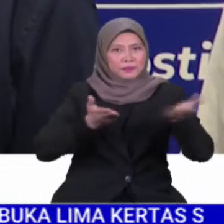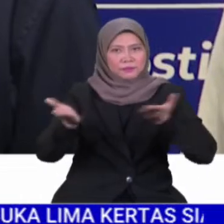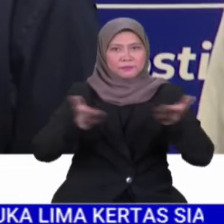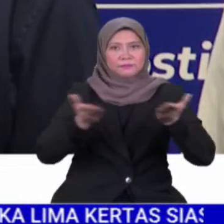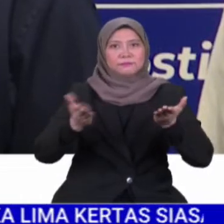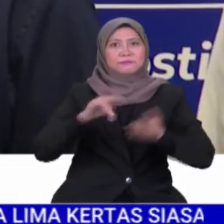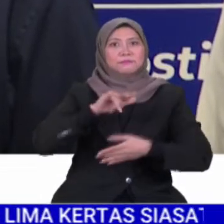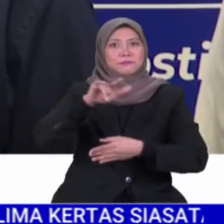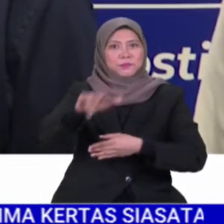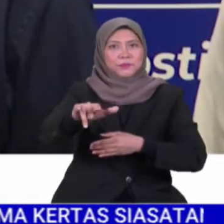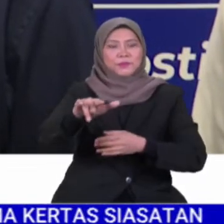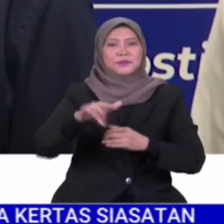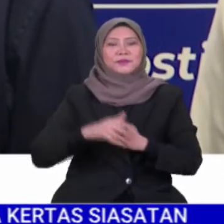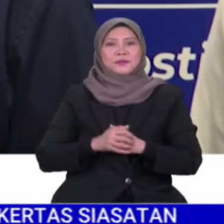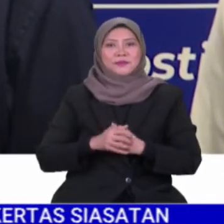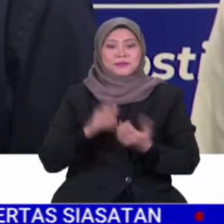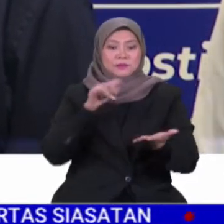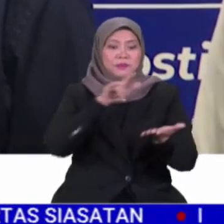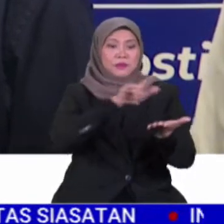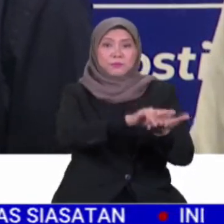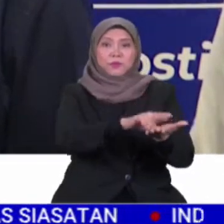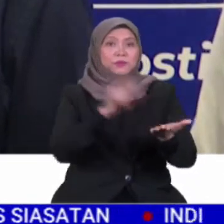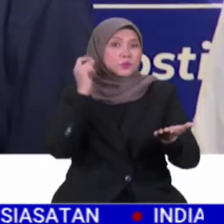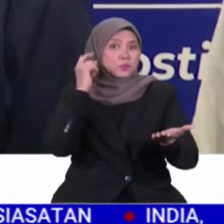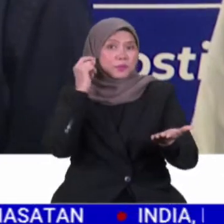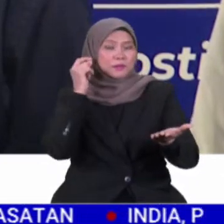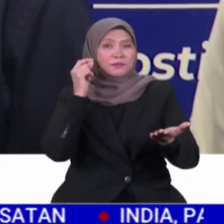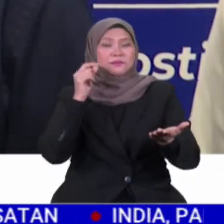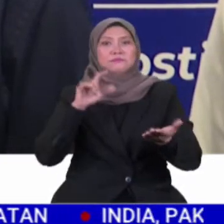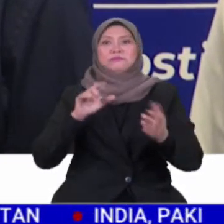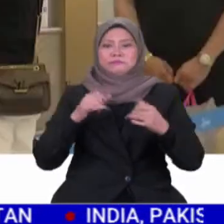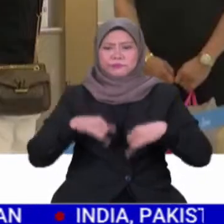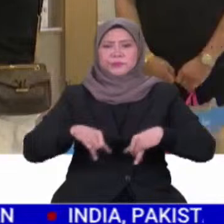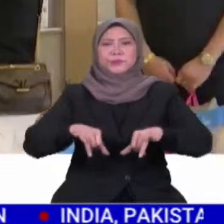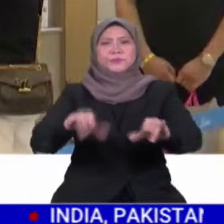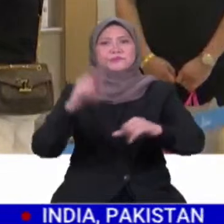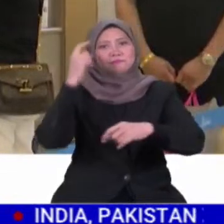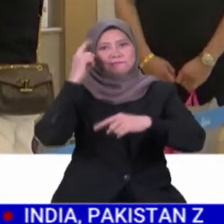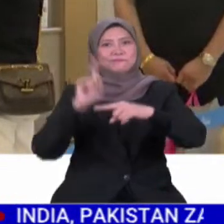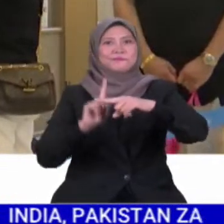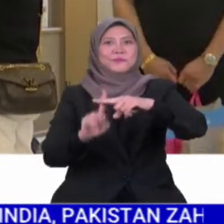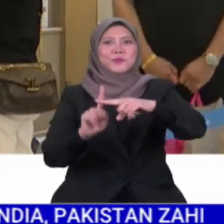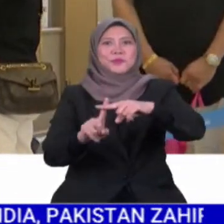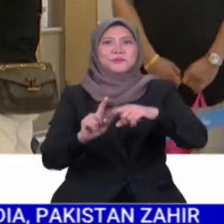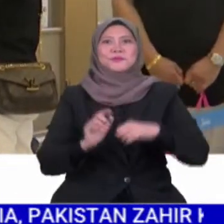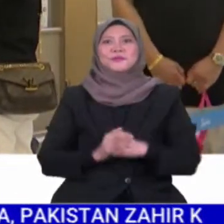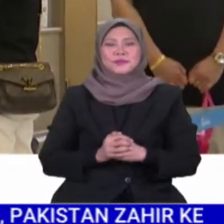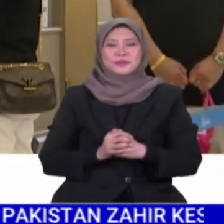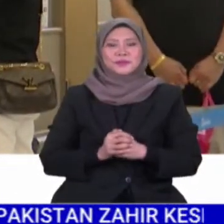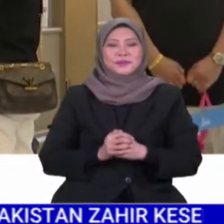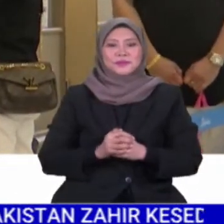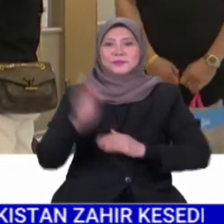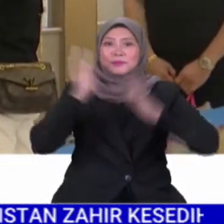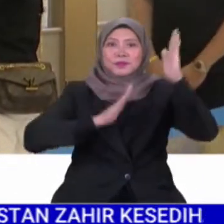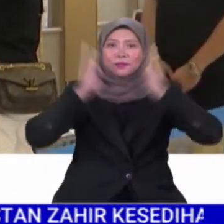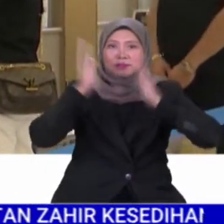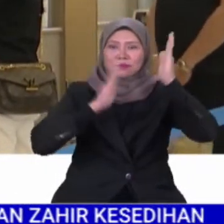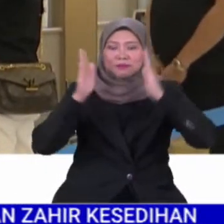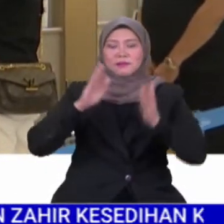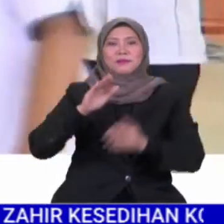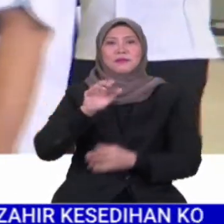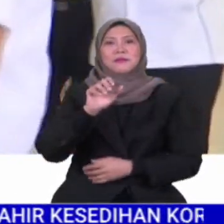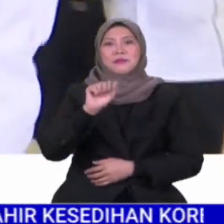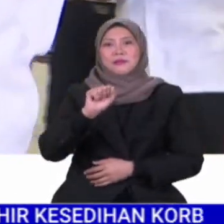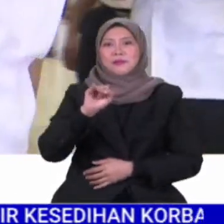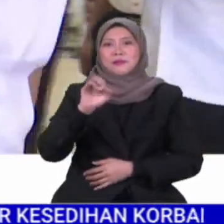tersebut di Subang Airport dijangka berterusan dan positif. Untuk langkah seterusnya, Malaysia Airport